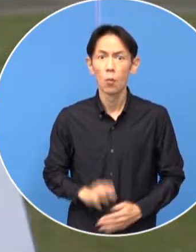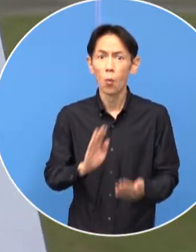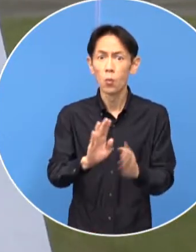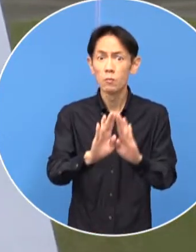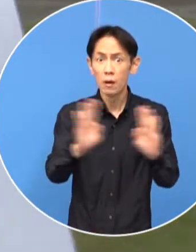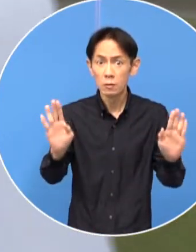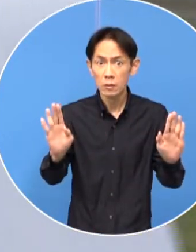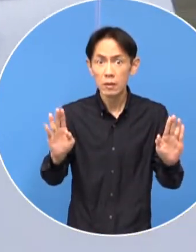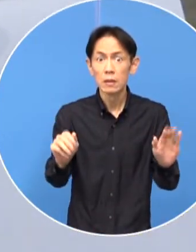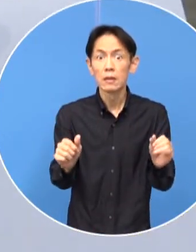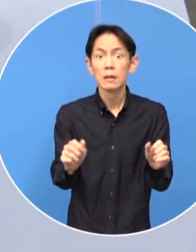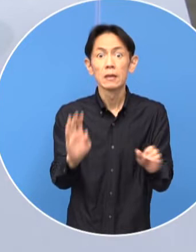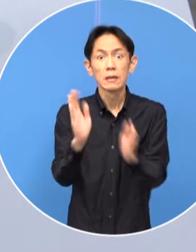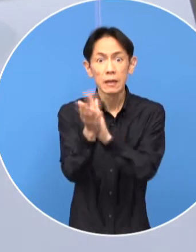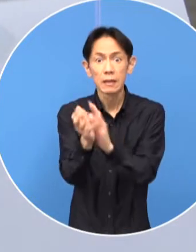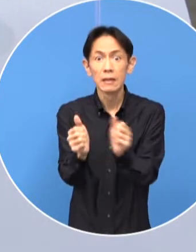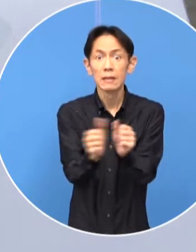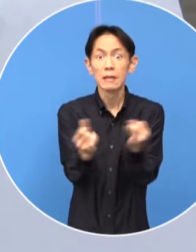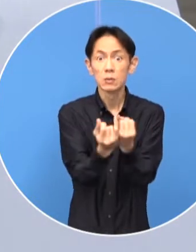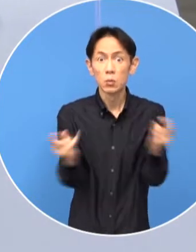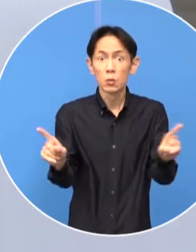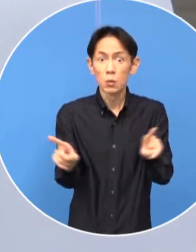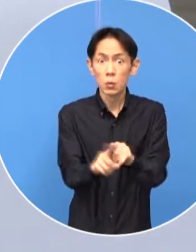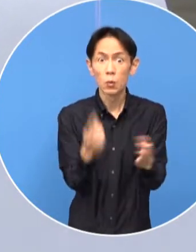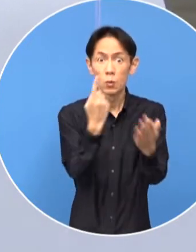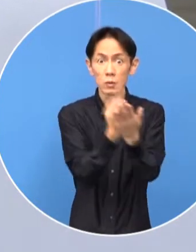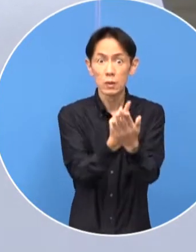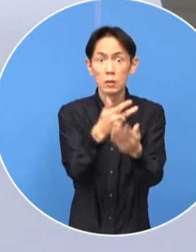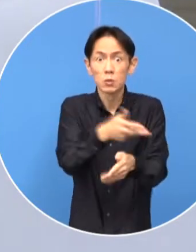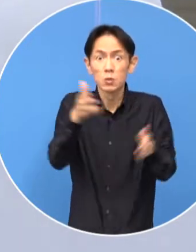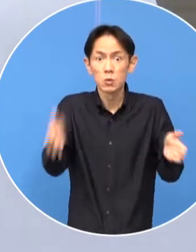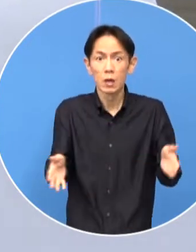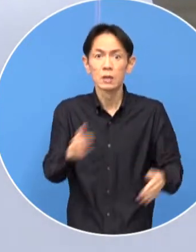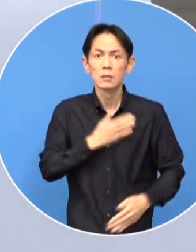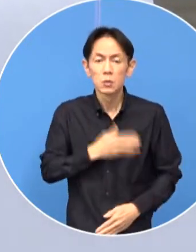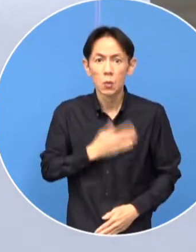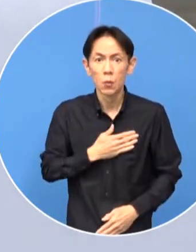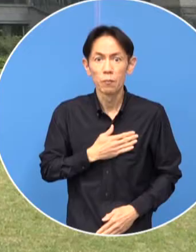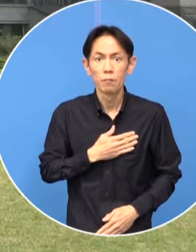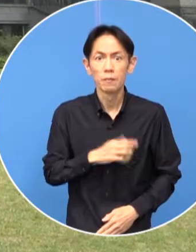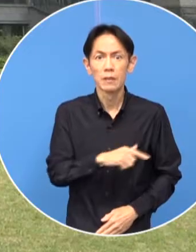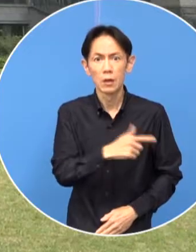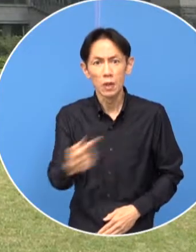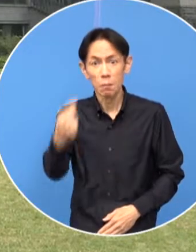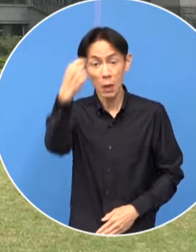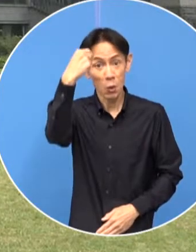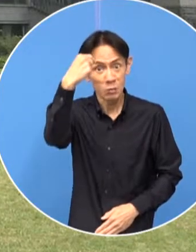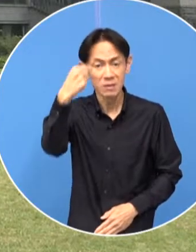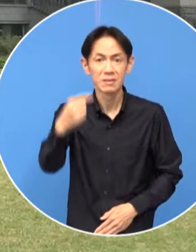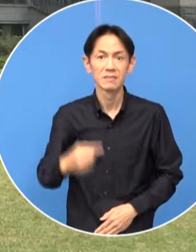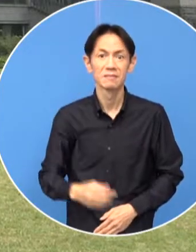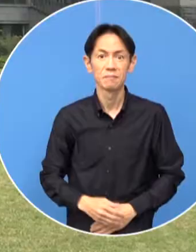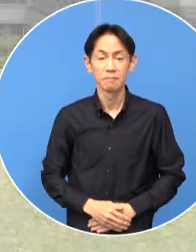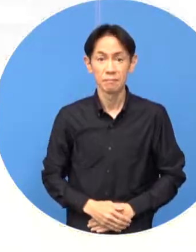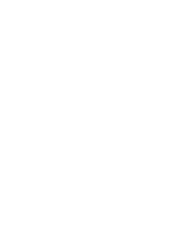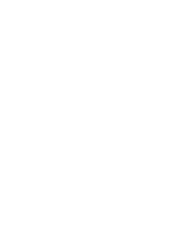もうすぐ始まる鹿児島県男女共同参画週間について知ろう。たくさん勉強します